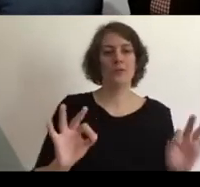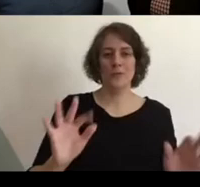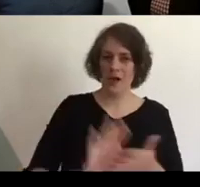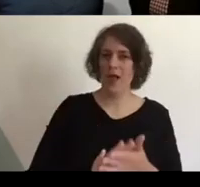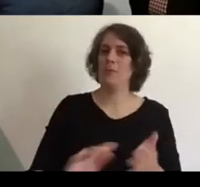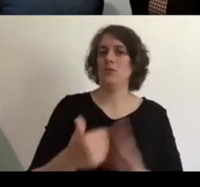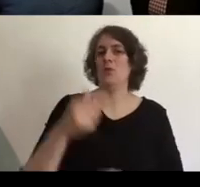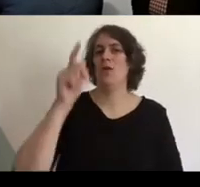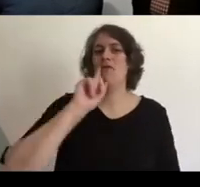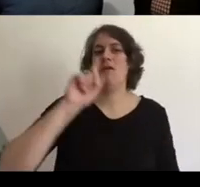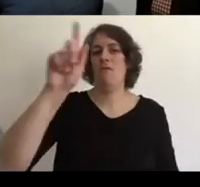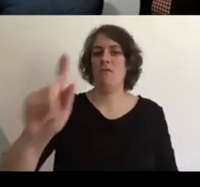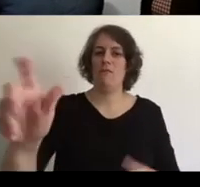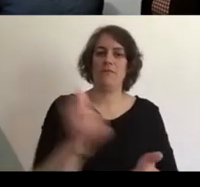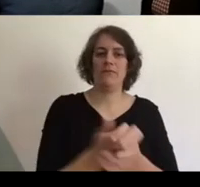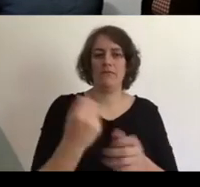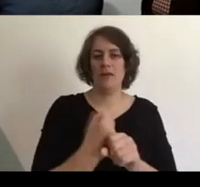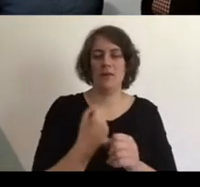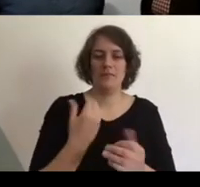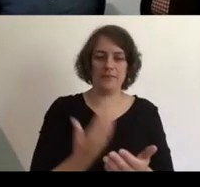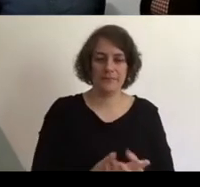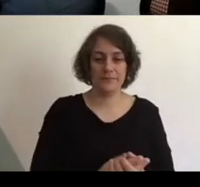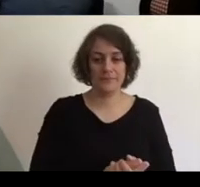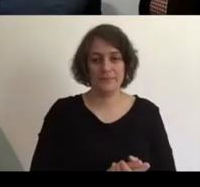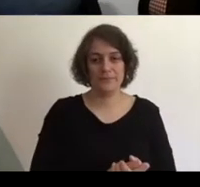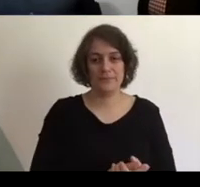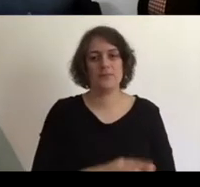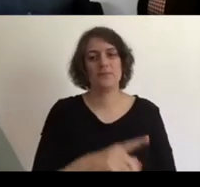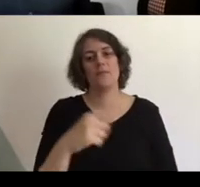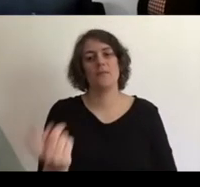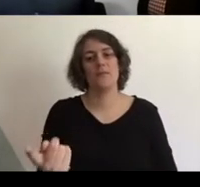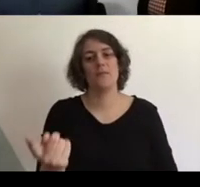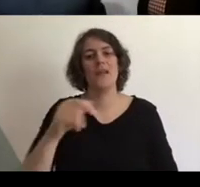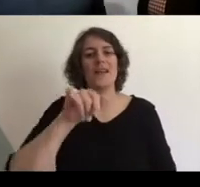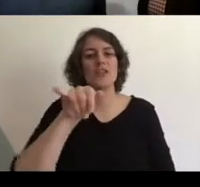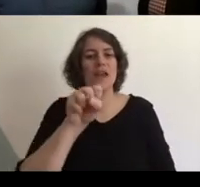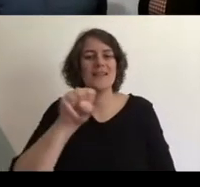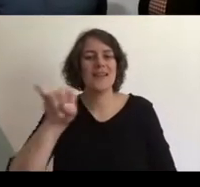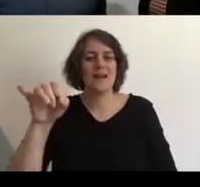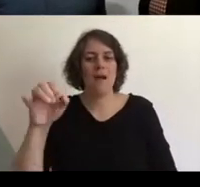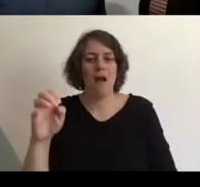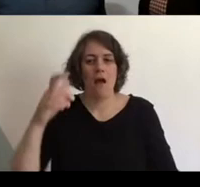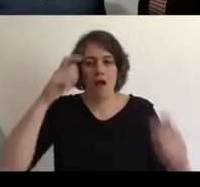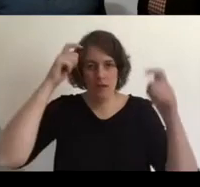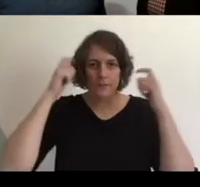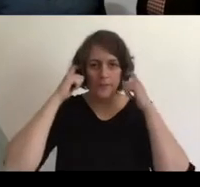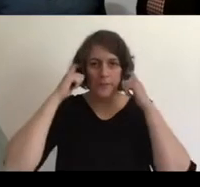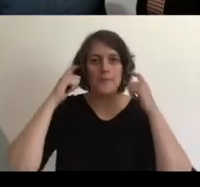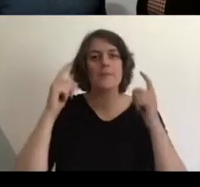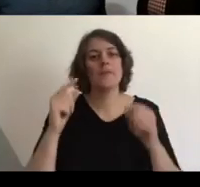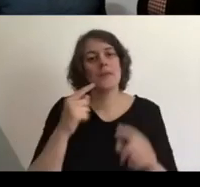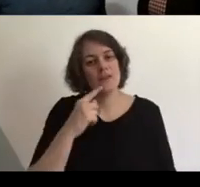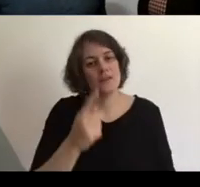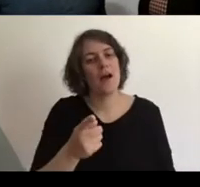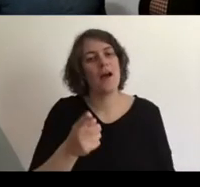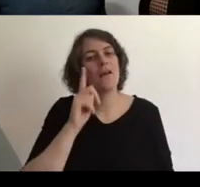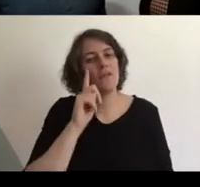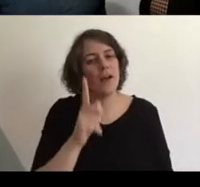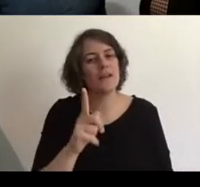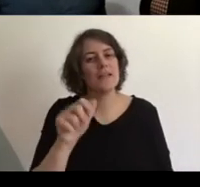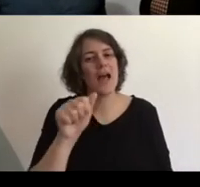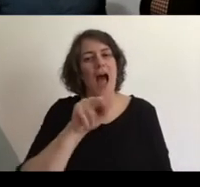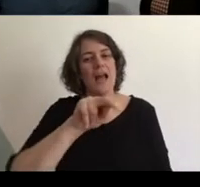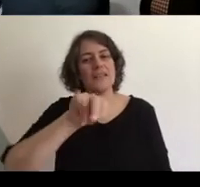Aber ich finde... Was Arbeitgebern auch klar werden muss, es funktioniert ja gar nicht immer so. Ich erinnere mich, gerade wo Anja das erzählt hat, an eine Situation bei mir in der Firma